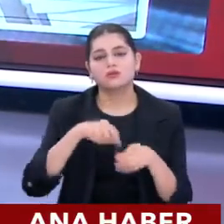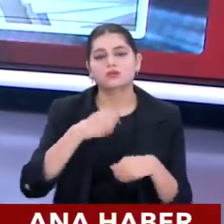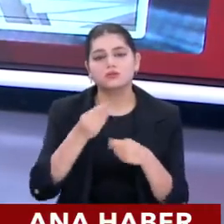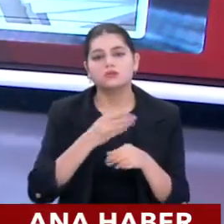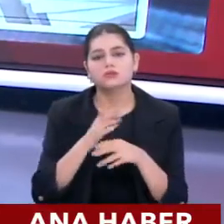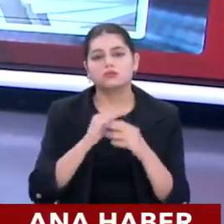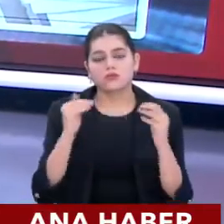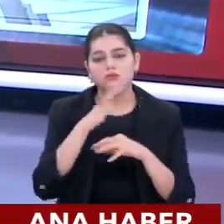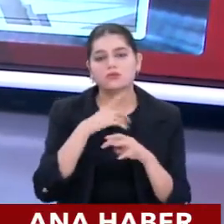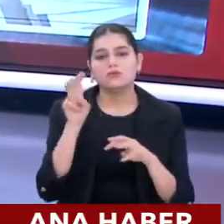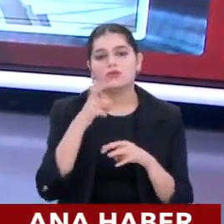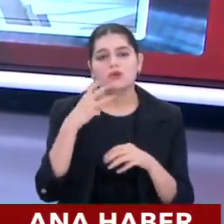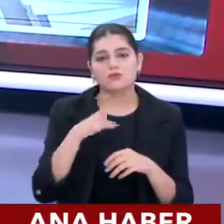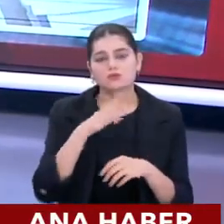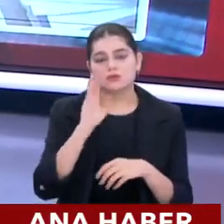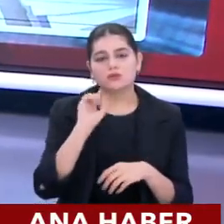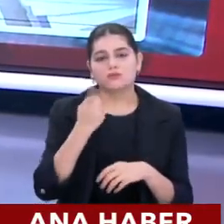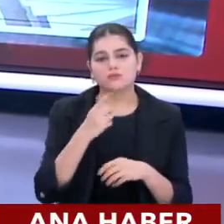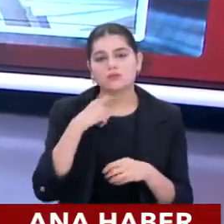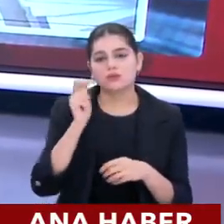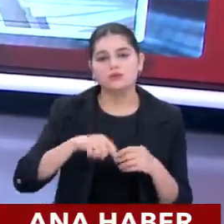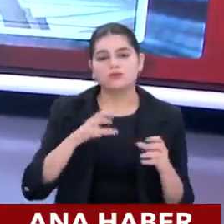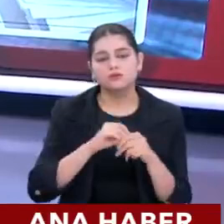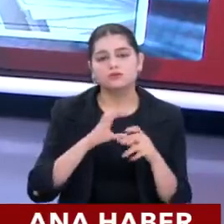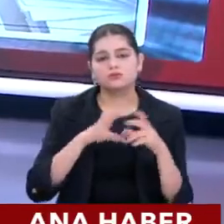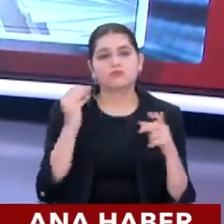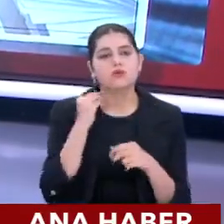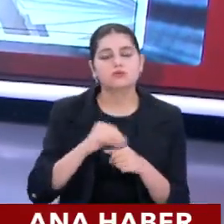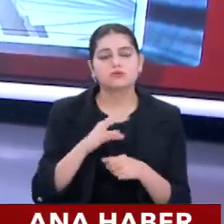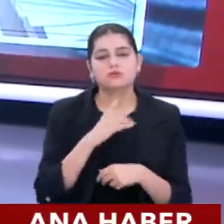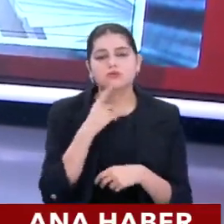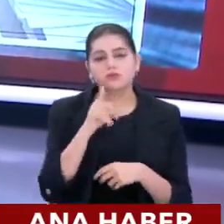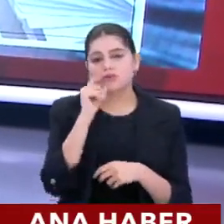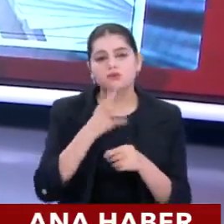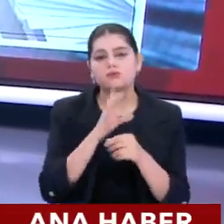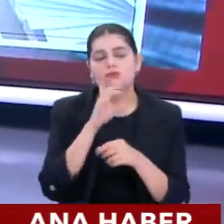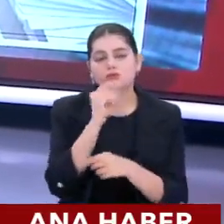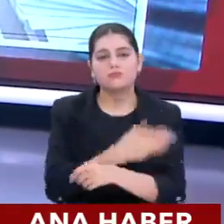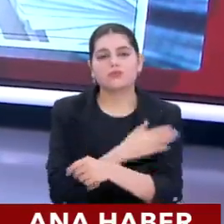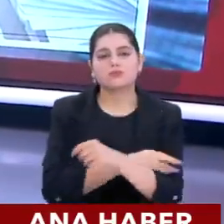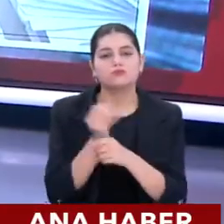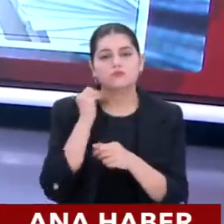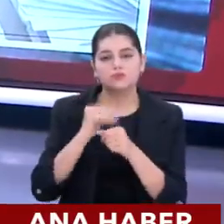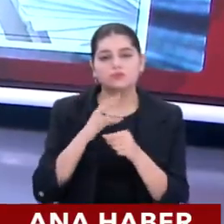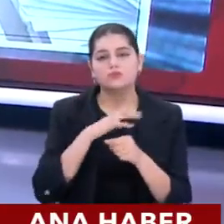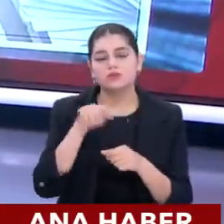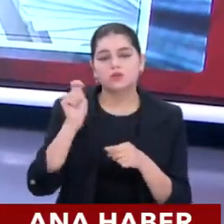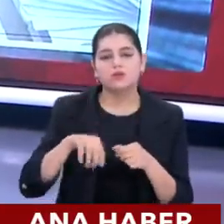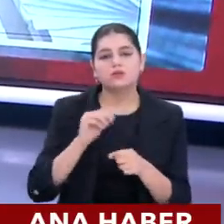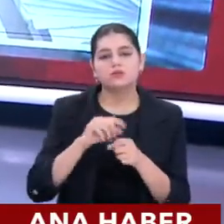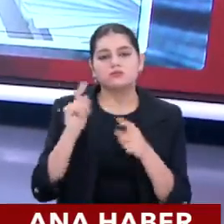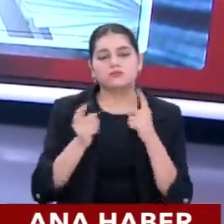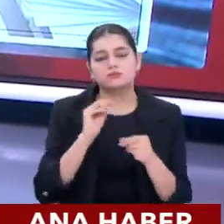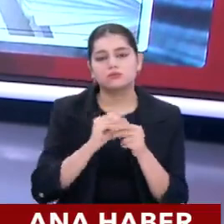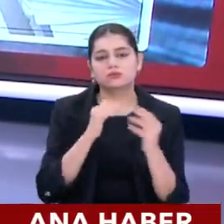çünkü yüksek bir enflasyon var ciddi bir kredi ihtiyaç açısından ciddi bir borçlanma var kimin vatandaşın borçlanması var kredi kartı ihtiyaç kredisi